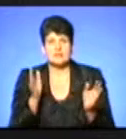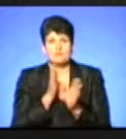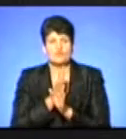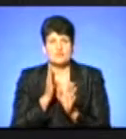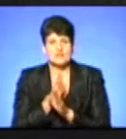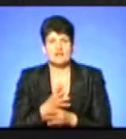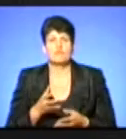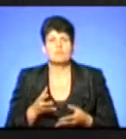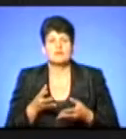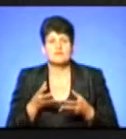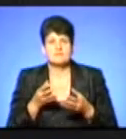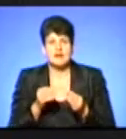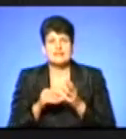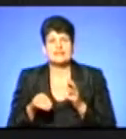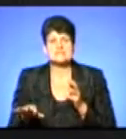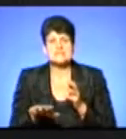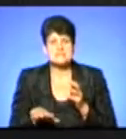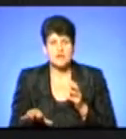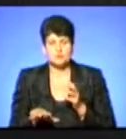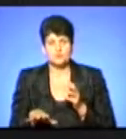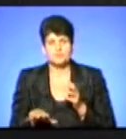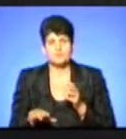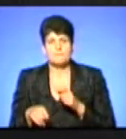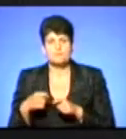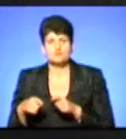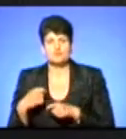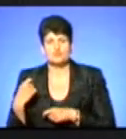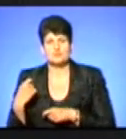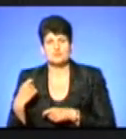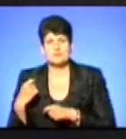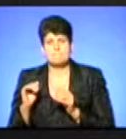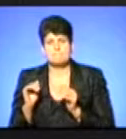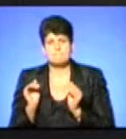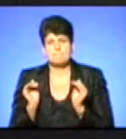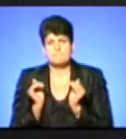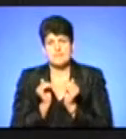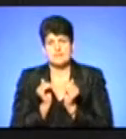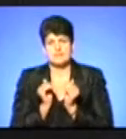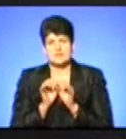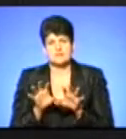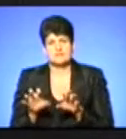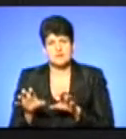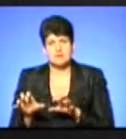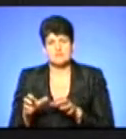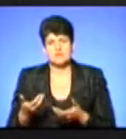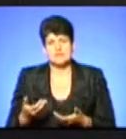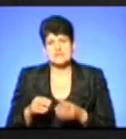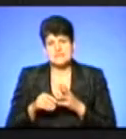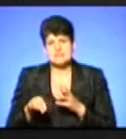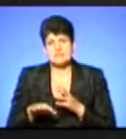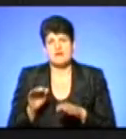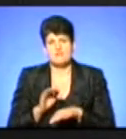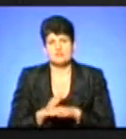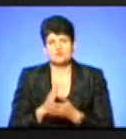впливає так само на землю. Пошкоджуються мікроорганізми, земля стає мертвою фактично.